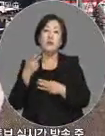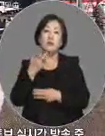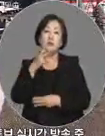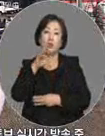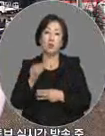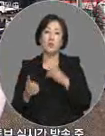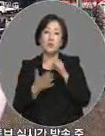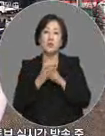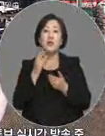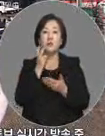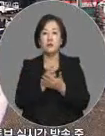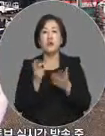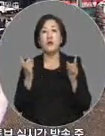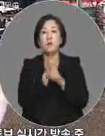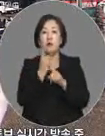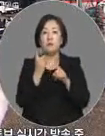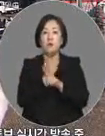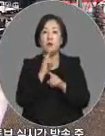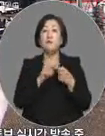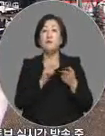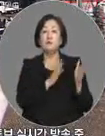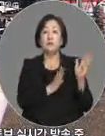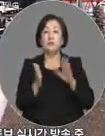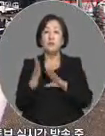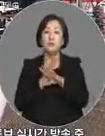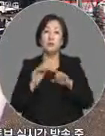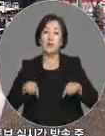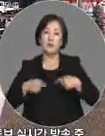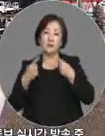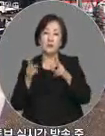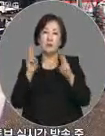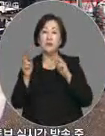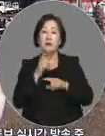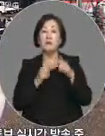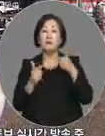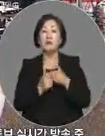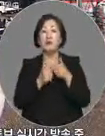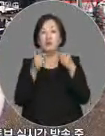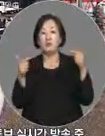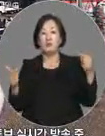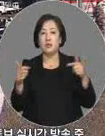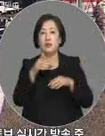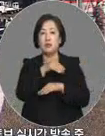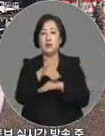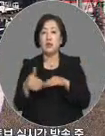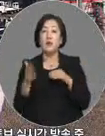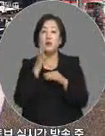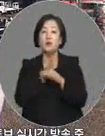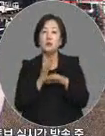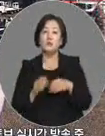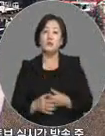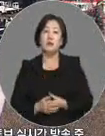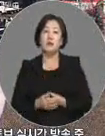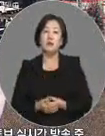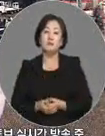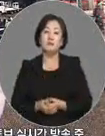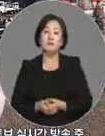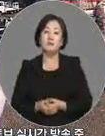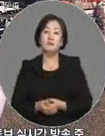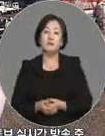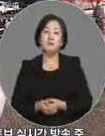17곳에 표준화 방안을 즉시 적용하고 지역 내 참여 사업장을 점차 늘려나갈 방침입니다. UBC 뉴스 신혜지입니다.